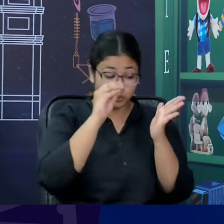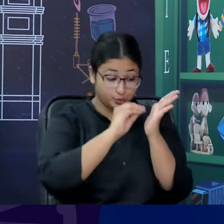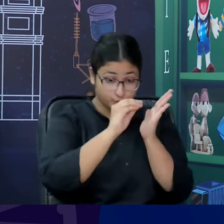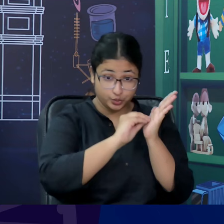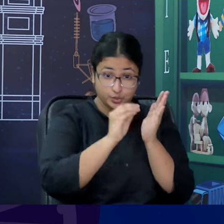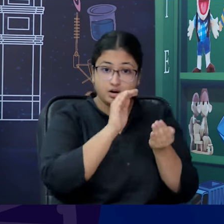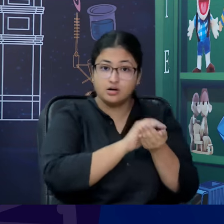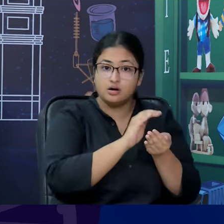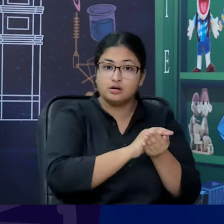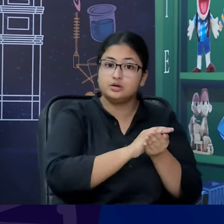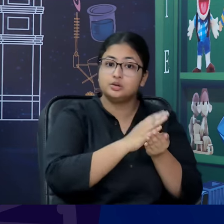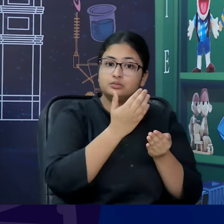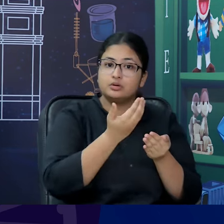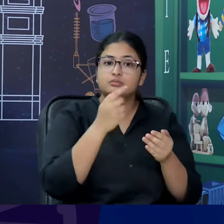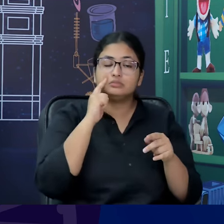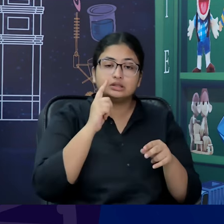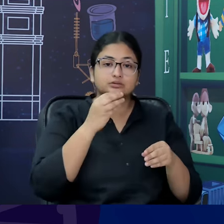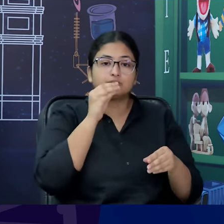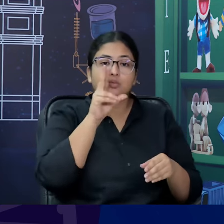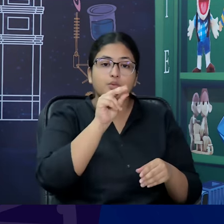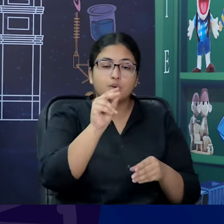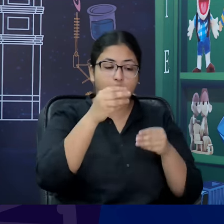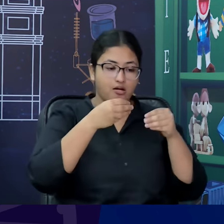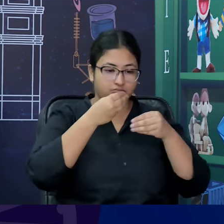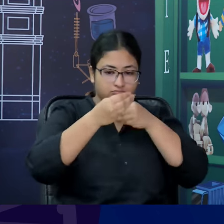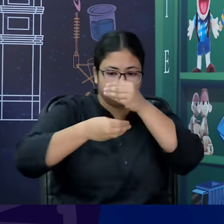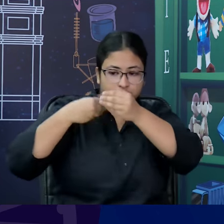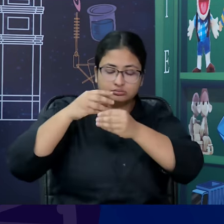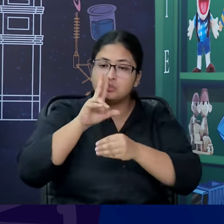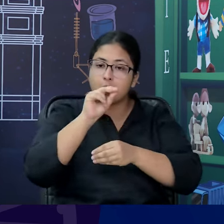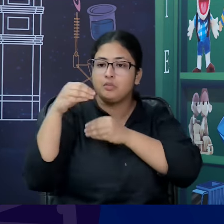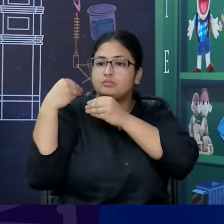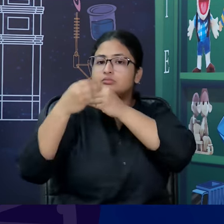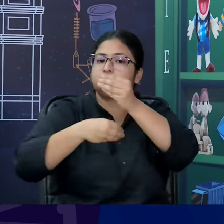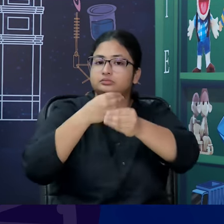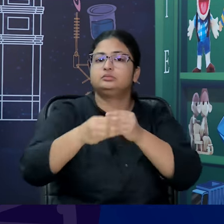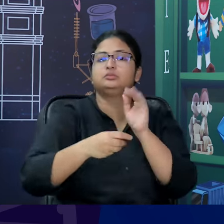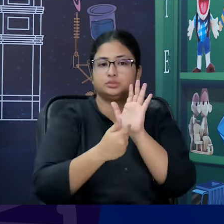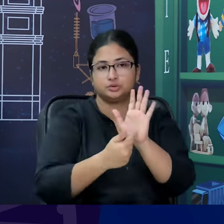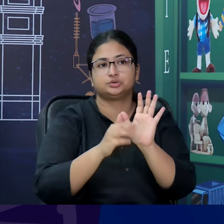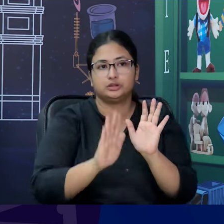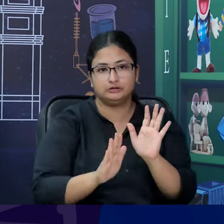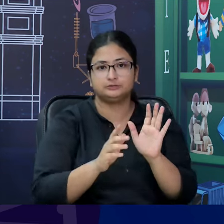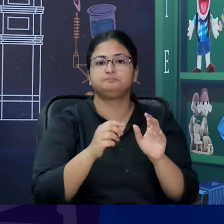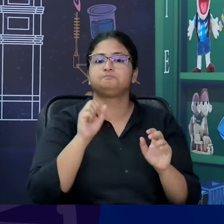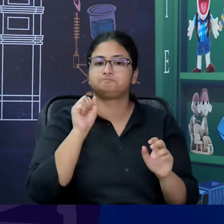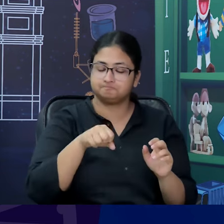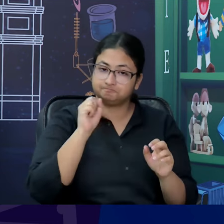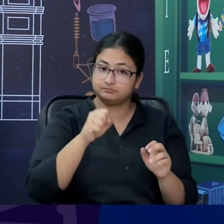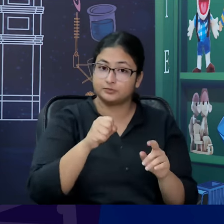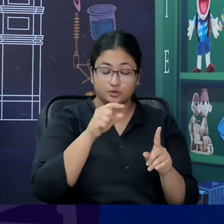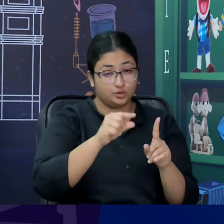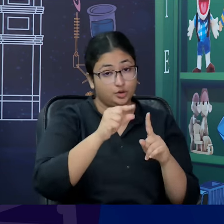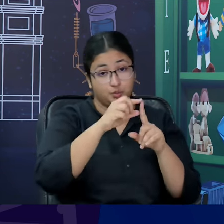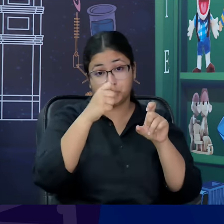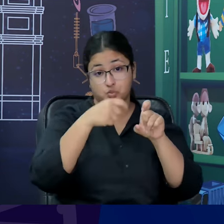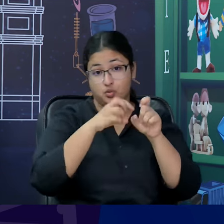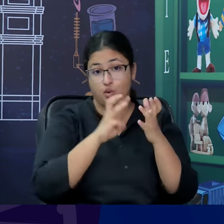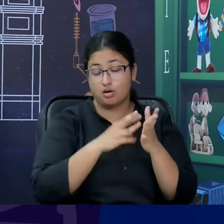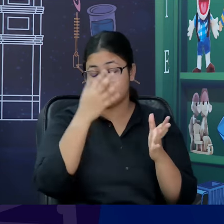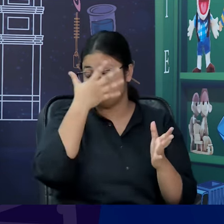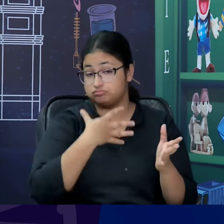रहती है तो यहां कविता की शक्ति को कवि ने बताया है जी कविता के बहाने ये कविता थी और बहुत ही सुंदर कविता और